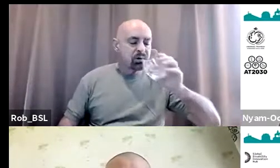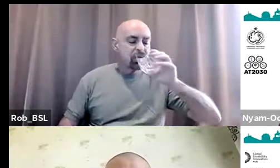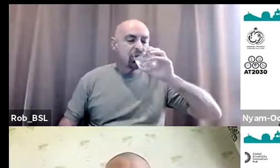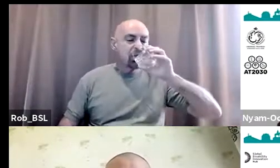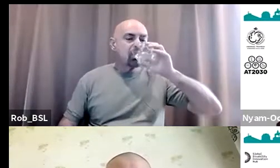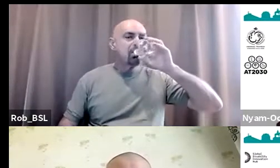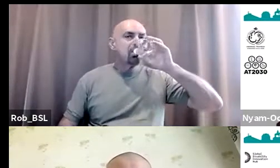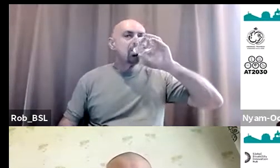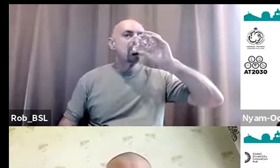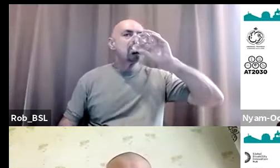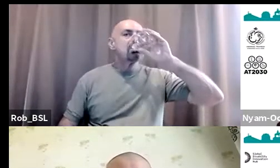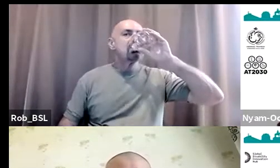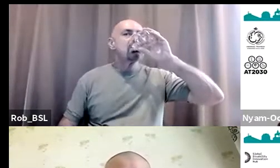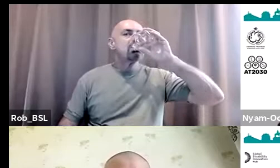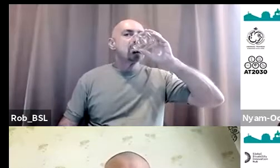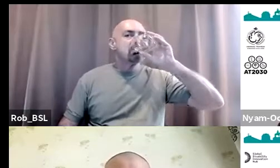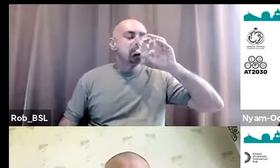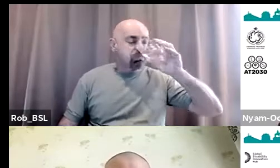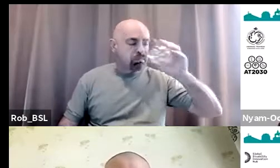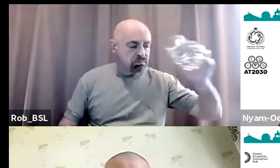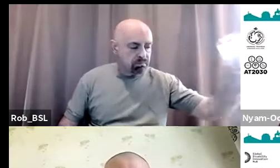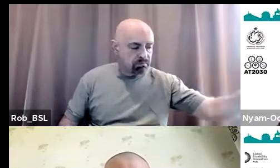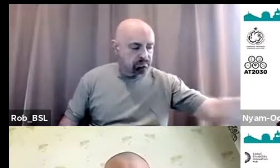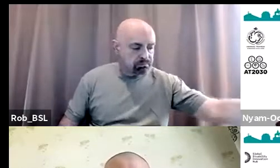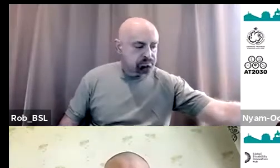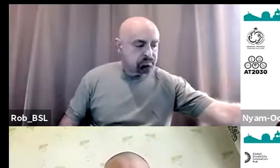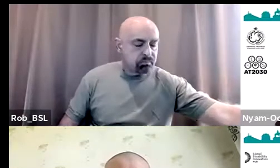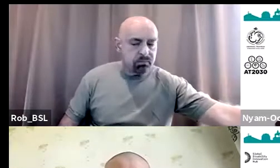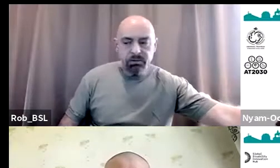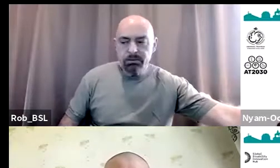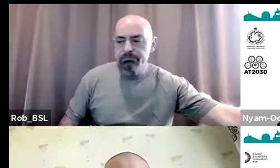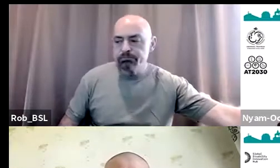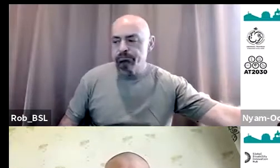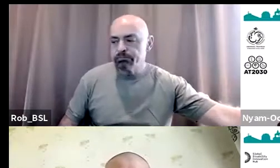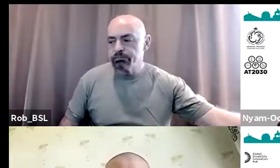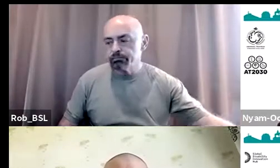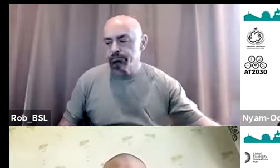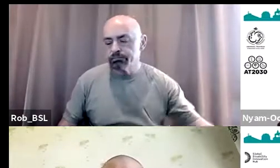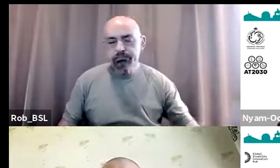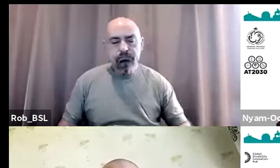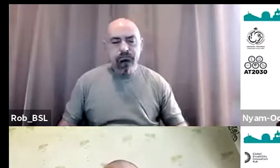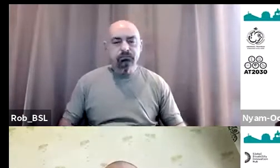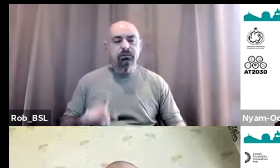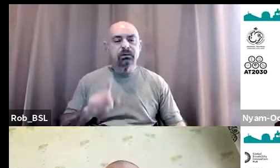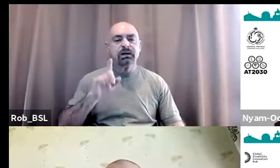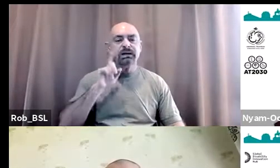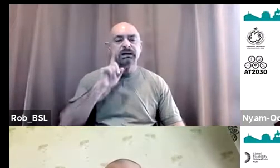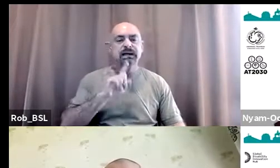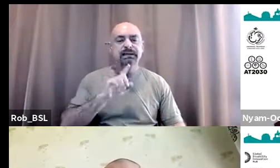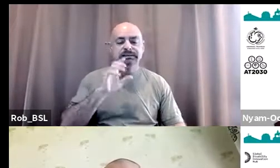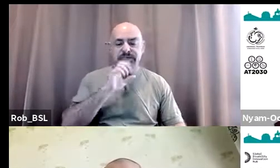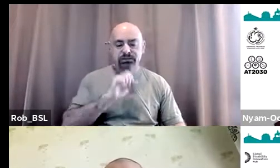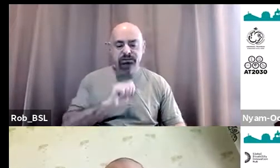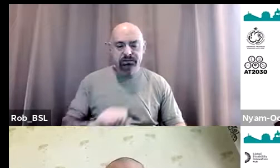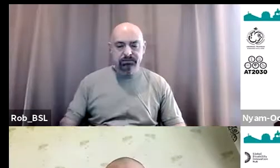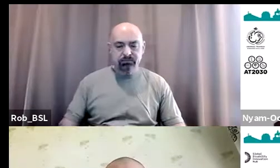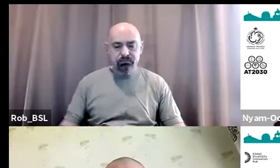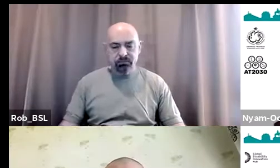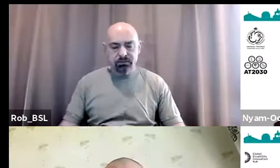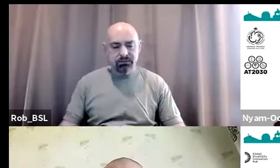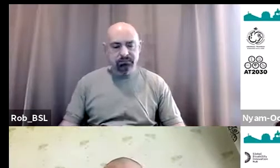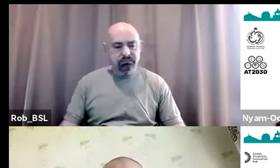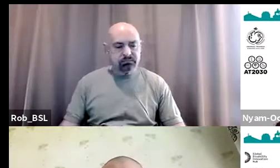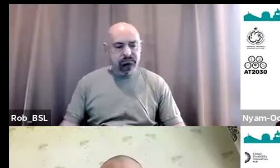Монгол улсын нэгдсэн үндэсний байгууллагын хөгжлийн бэрхшээлтэй хүмүүсийн эрхийн тухай конвенцэд манай улс